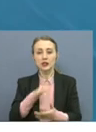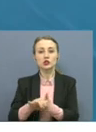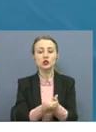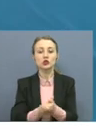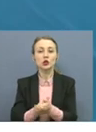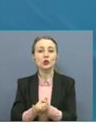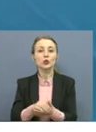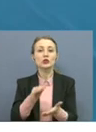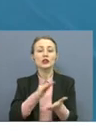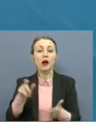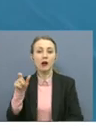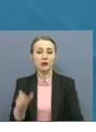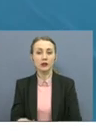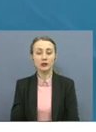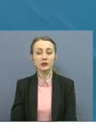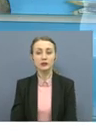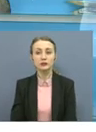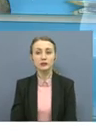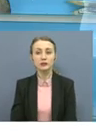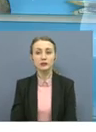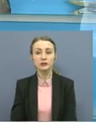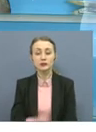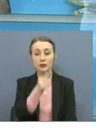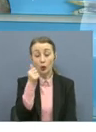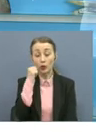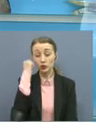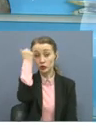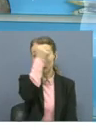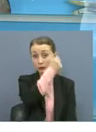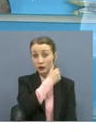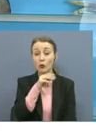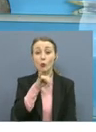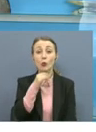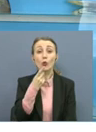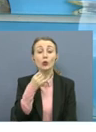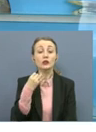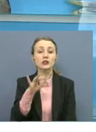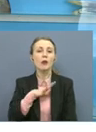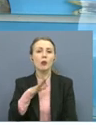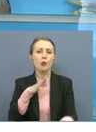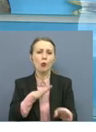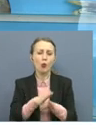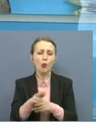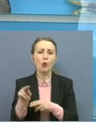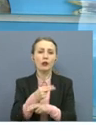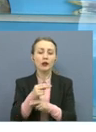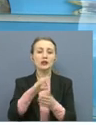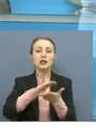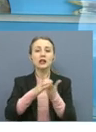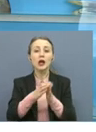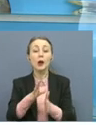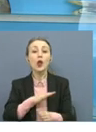музейіне экспозиция жасалып, залдарына жаңа заманауи үлгідегі